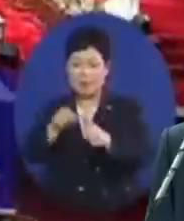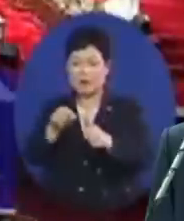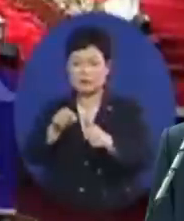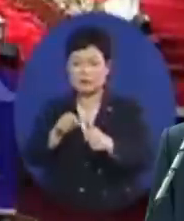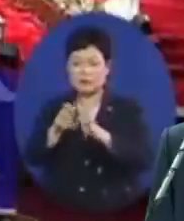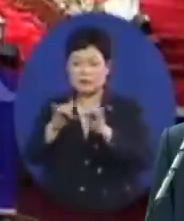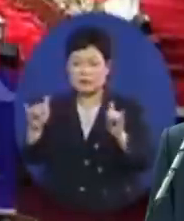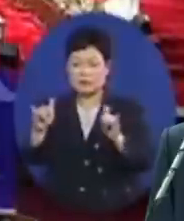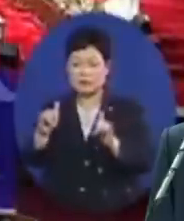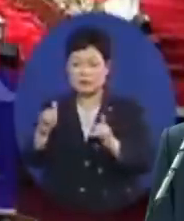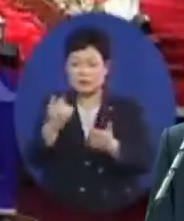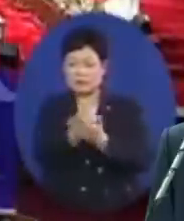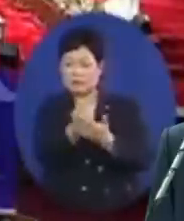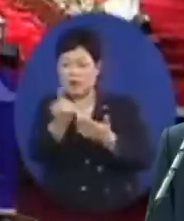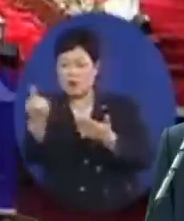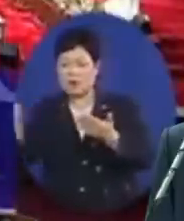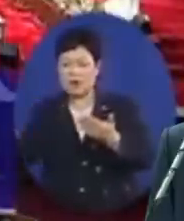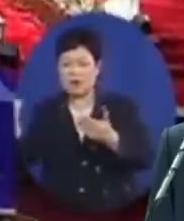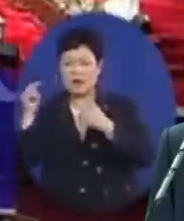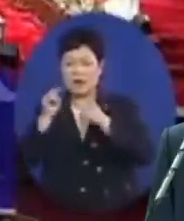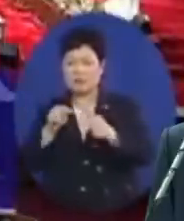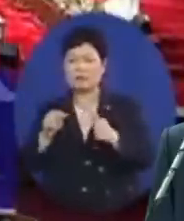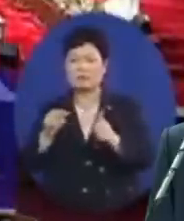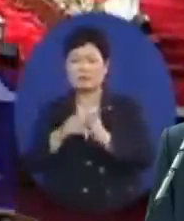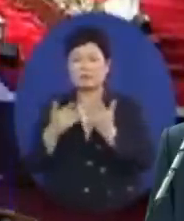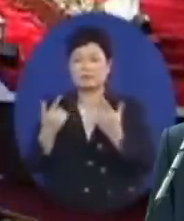그 사람에게서 나오라 하셨습니다.